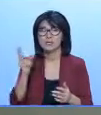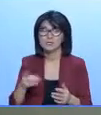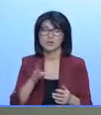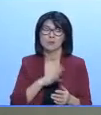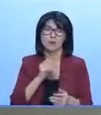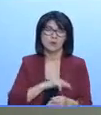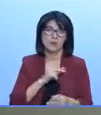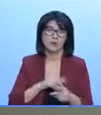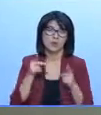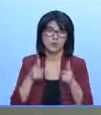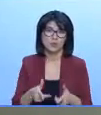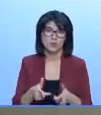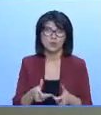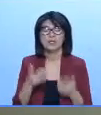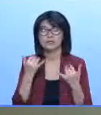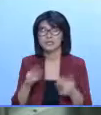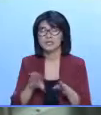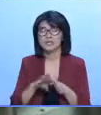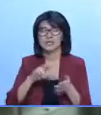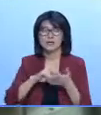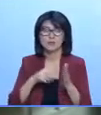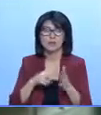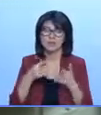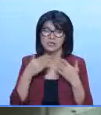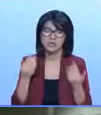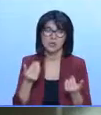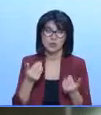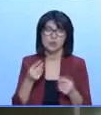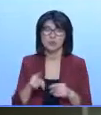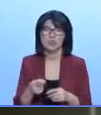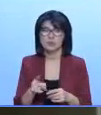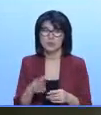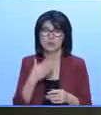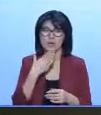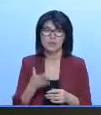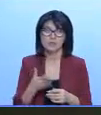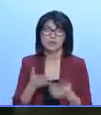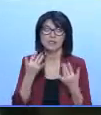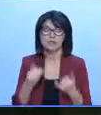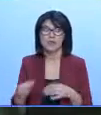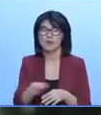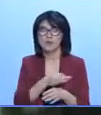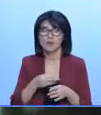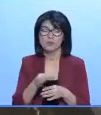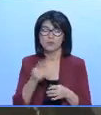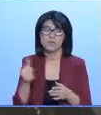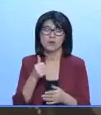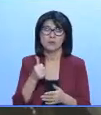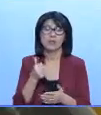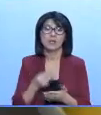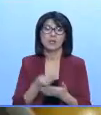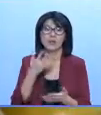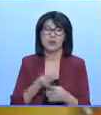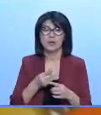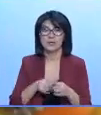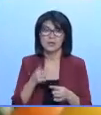миллиардқа жуықтайтын мұндай жобалар нағыз ірі инвест жобалар болып саналады. Ал облыс орталығында іске қосылған кәсіпорындардың ең қымбаты 2 миллиардтай